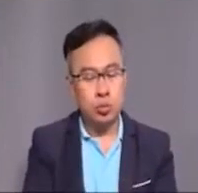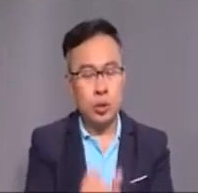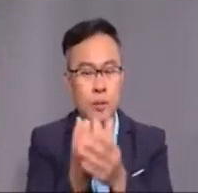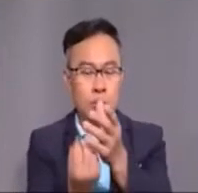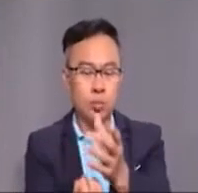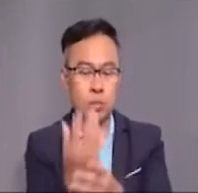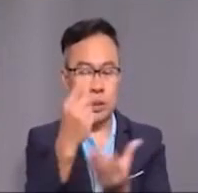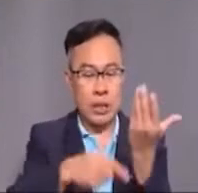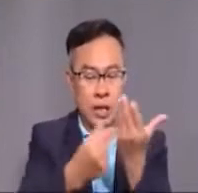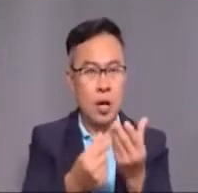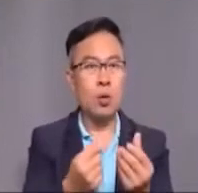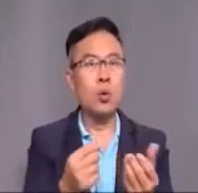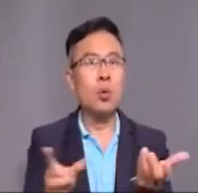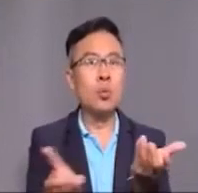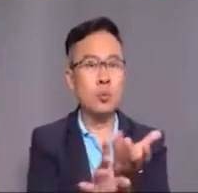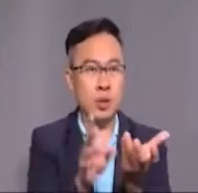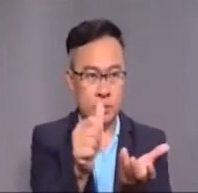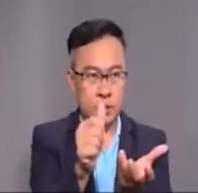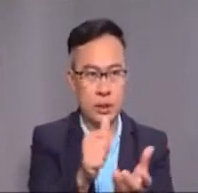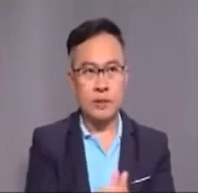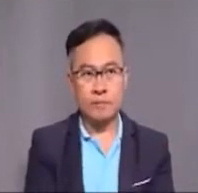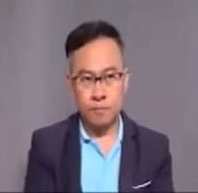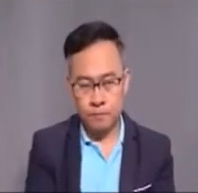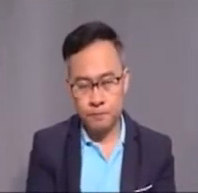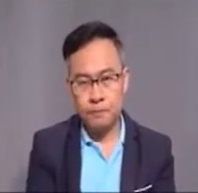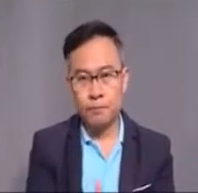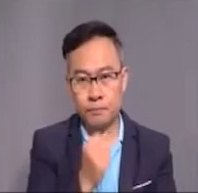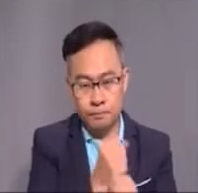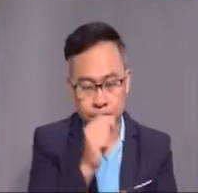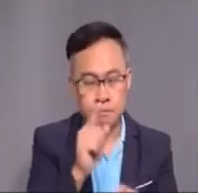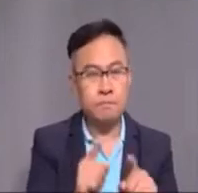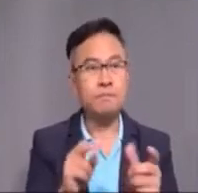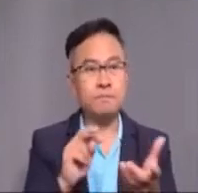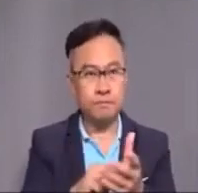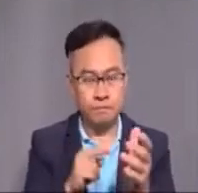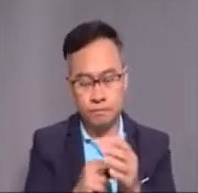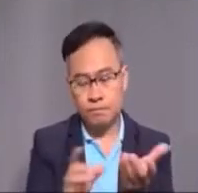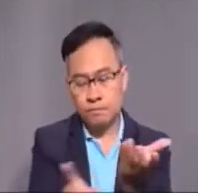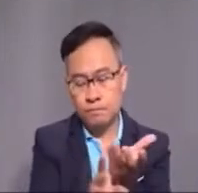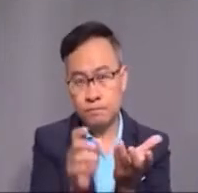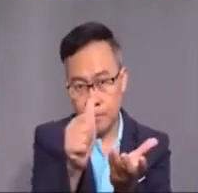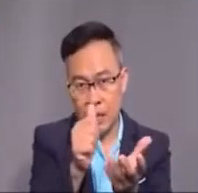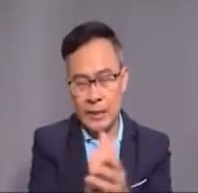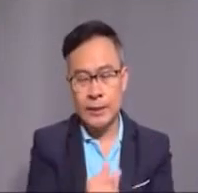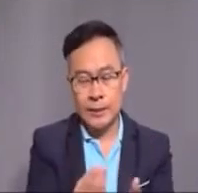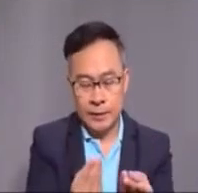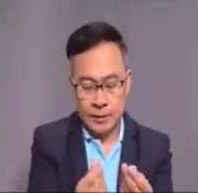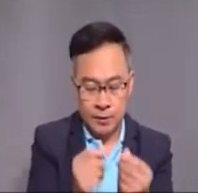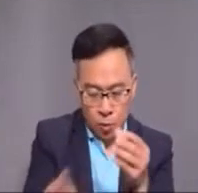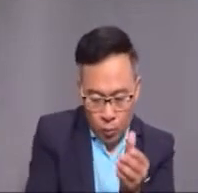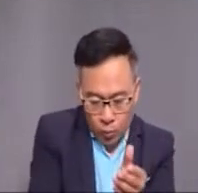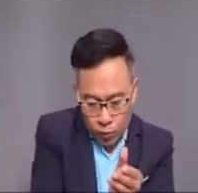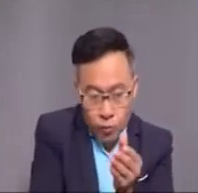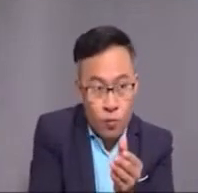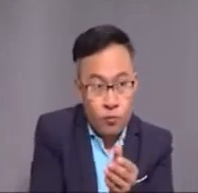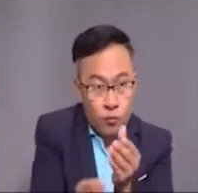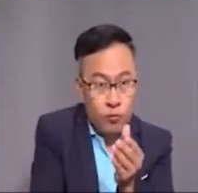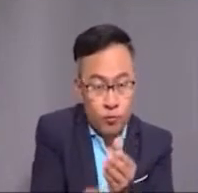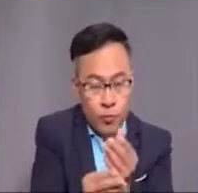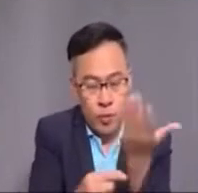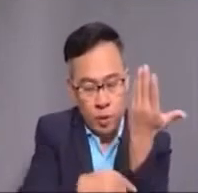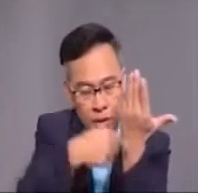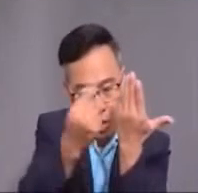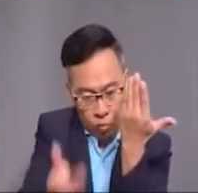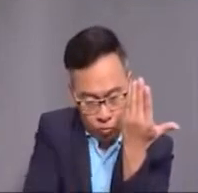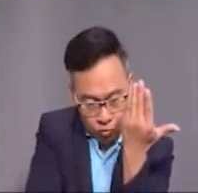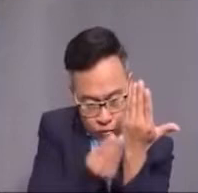จะไม่สร้างจิ๊บพอไม่สร้างจิ๊บบริเวณคือเขาจะชะงักนิดหนึ่งทีเนี้ยความเข้มข้นของดินก็จะเริ่มสารอาหารที่อยู่ในดินก็